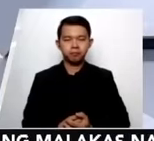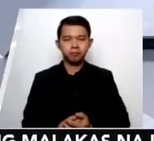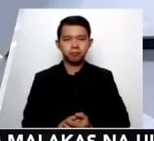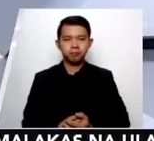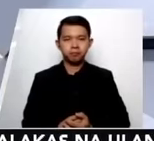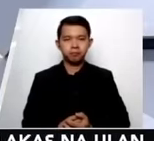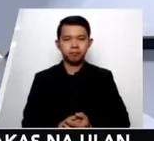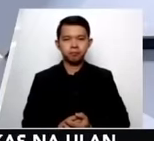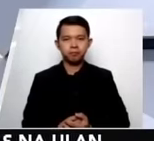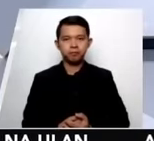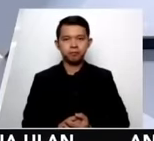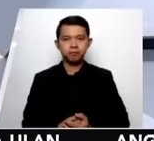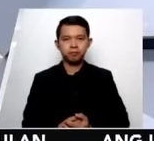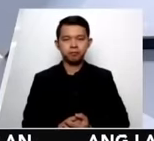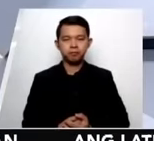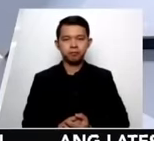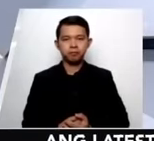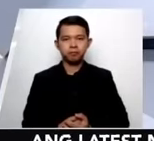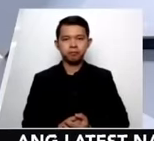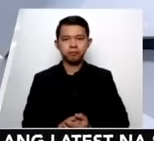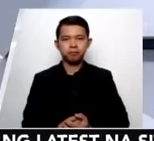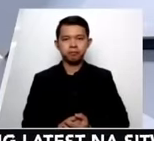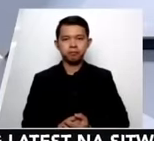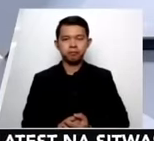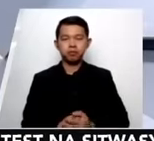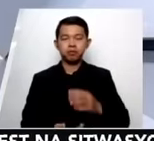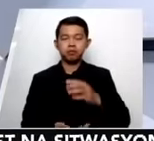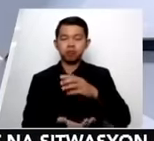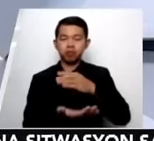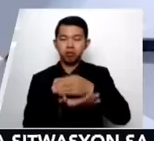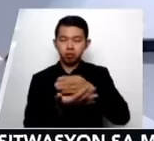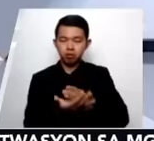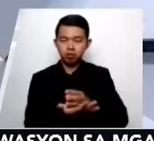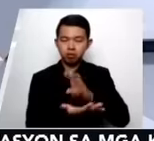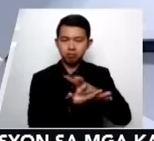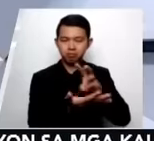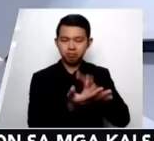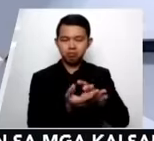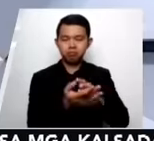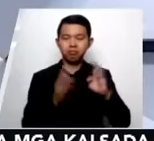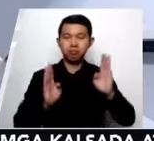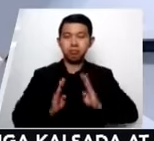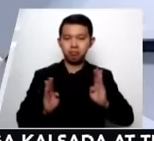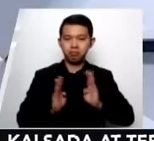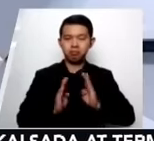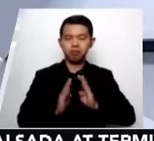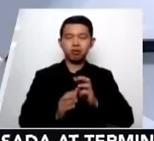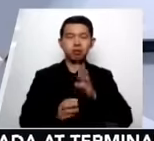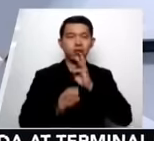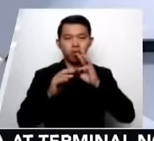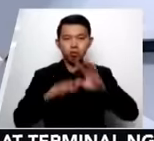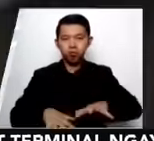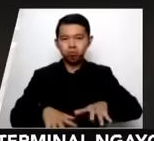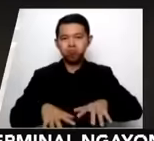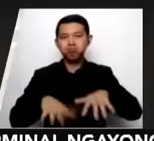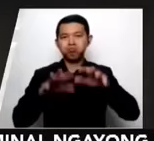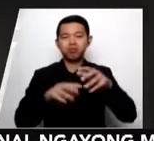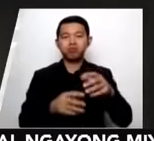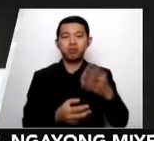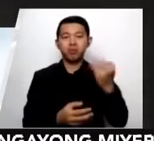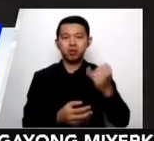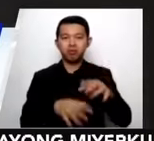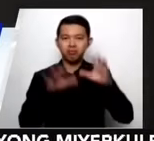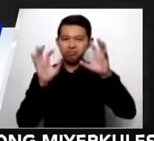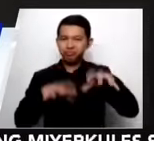Nagka-flash flood sa ilang bahagi ng Baguio City kasunod ng malakas na pag-ulan. 14 na sasakyan ang nalubog. Ayon kay